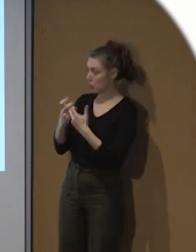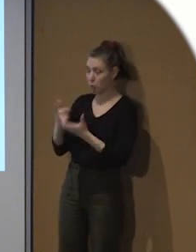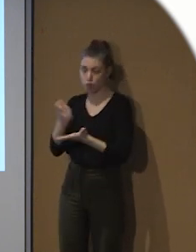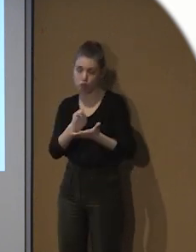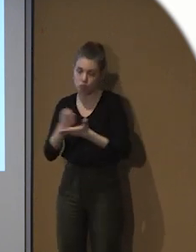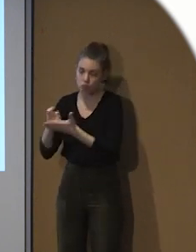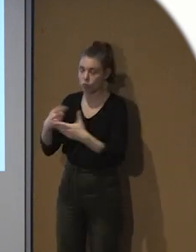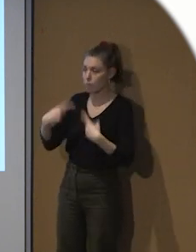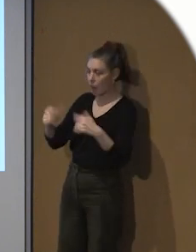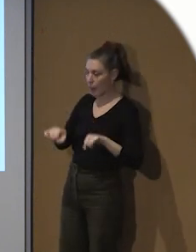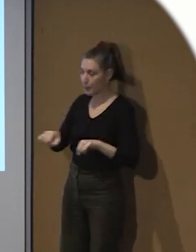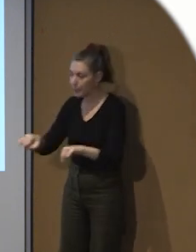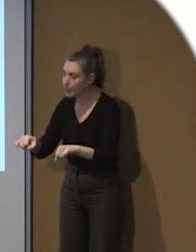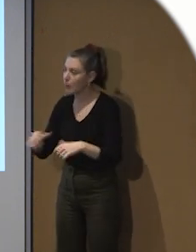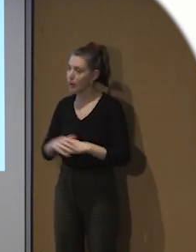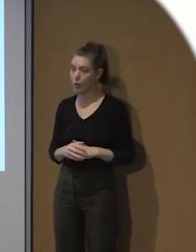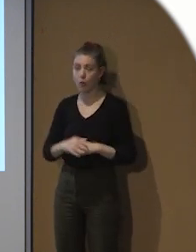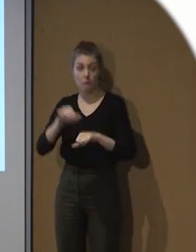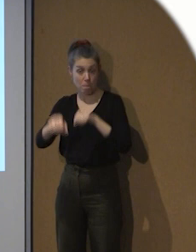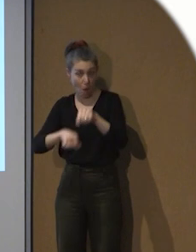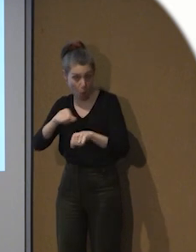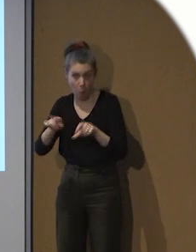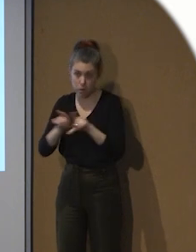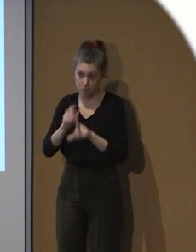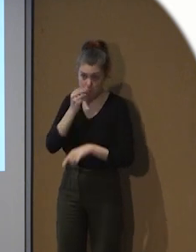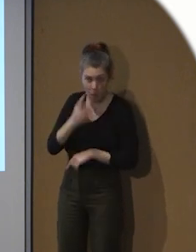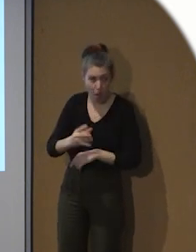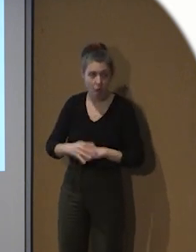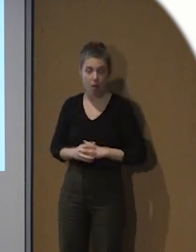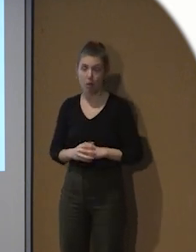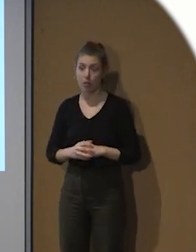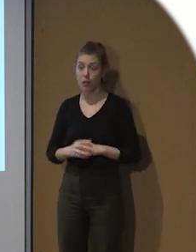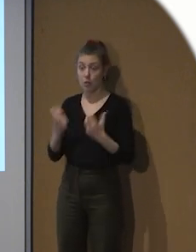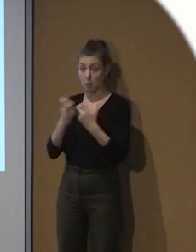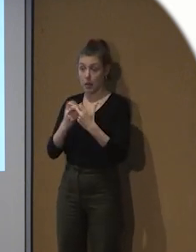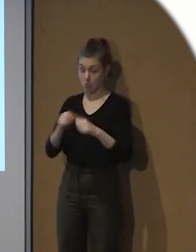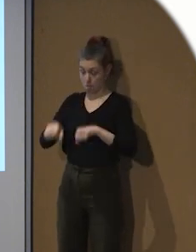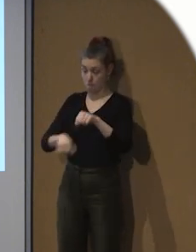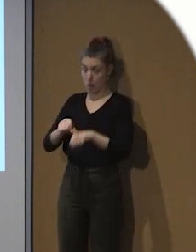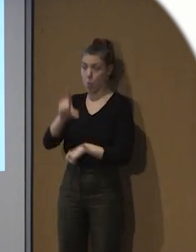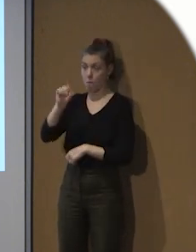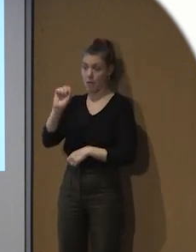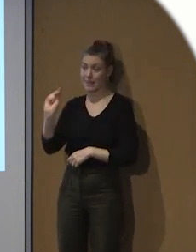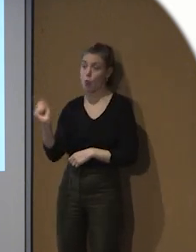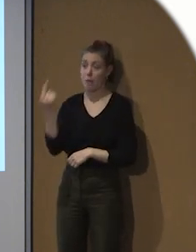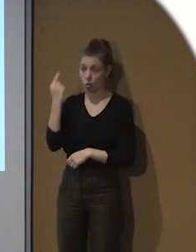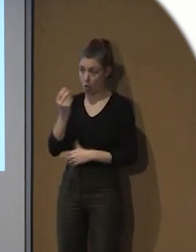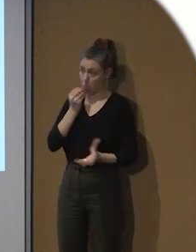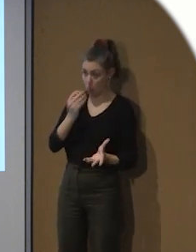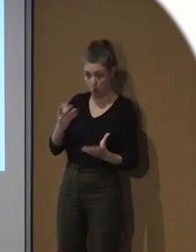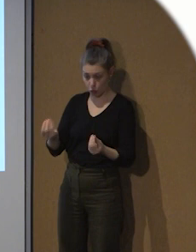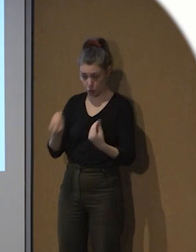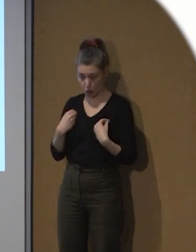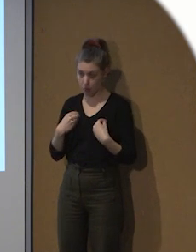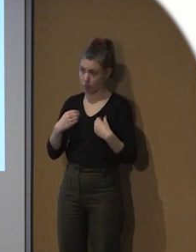avec un caddie, l'activité de vélo à 20 km/h quand même. 20